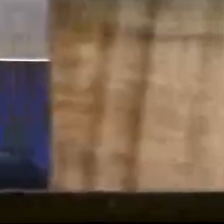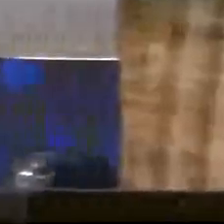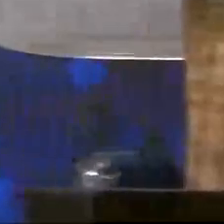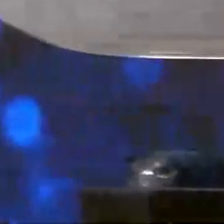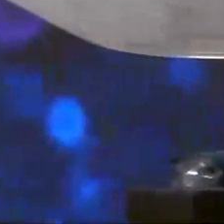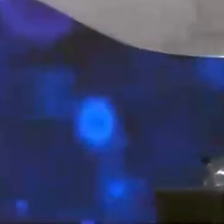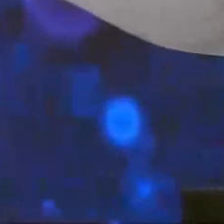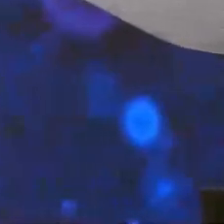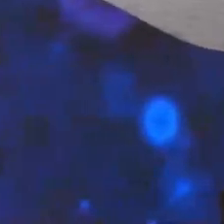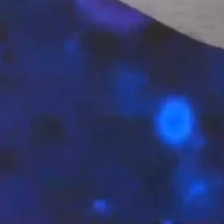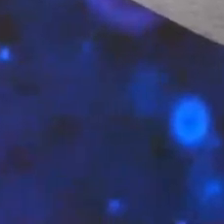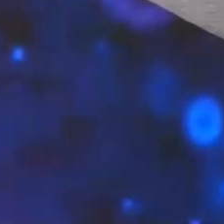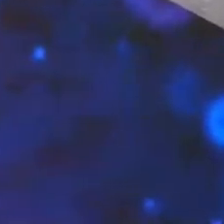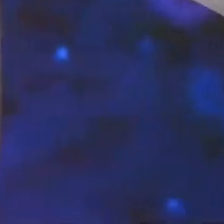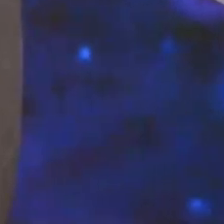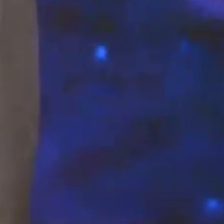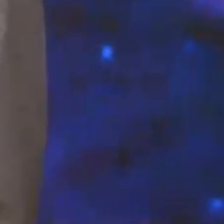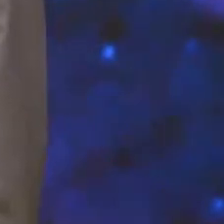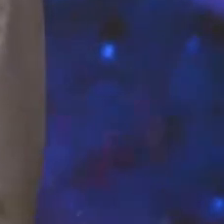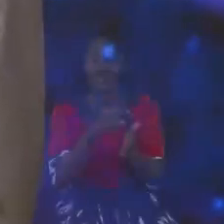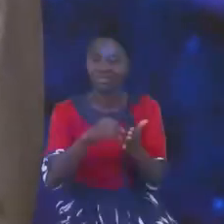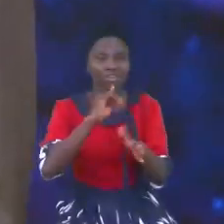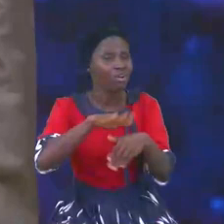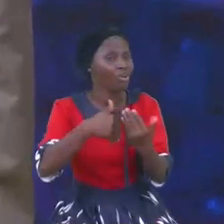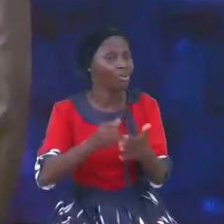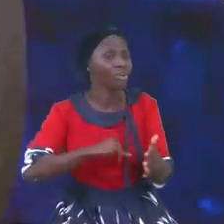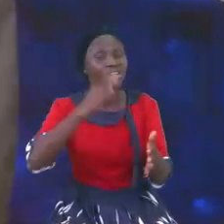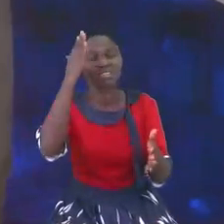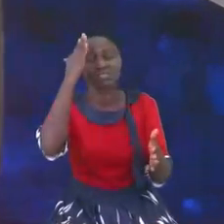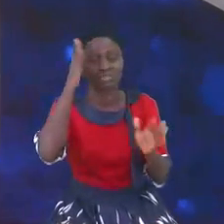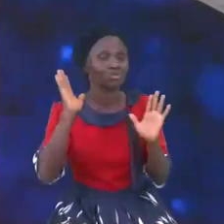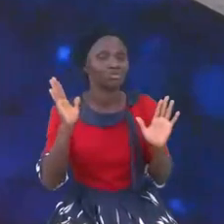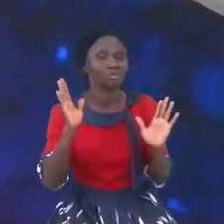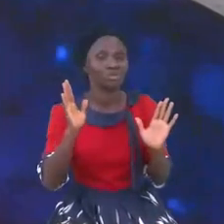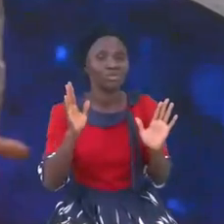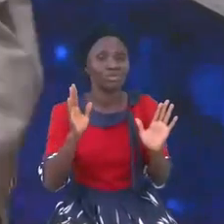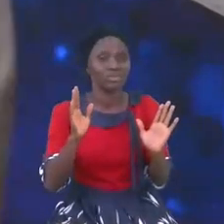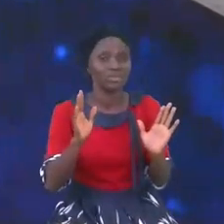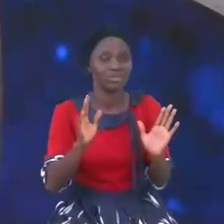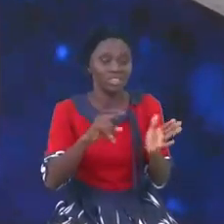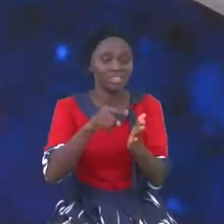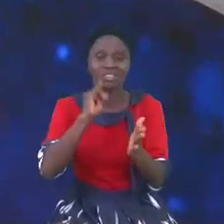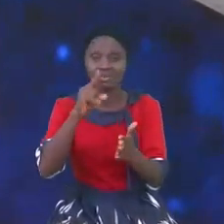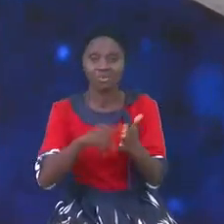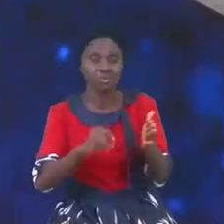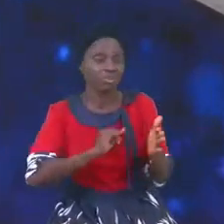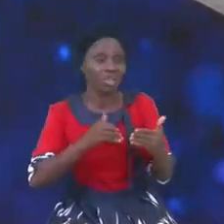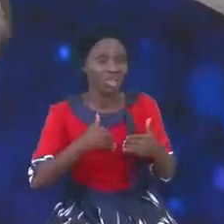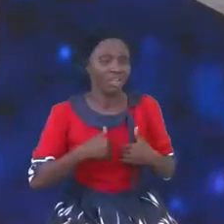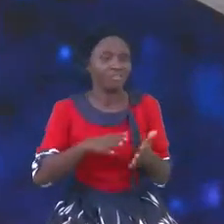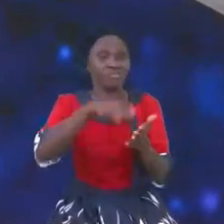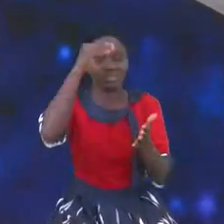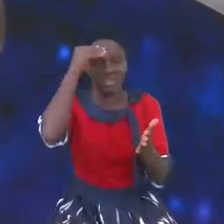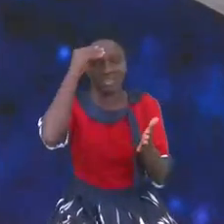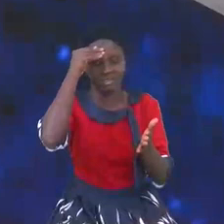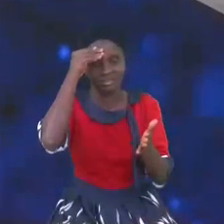faire. Cela ne suffit pas. Dans le monde d'aujourd'hui, c'est tout ce que je sais. C'est ce que moi je fais. C'est tout ce que moi j'ai appris. Non,